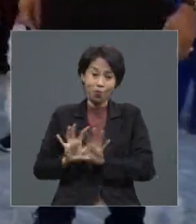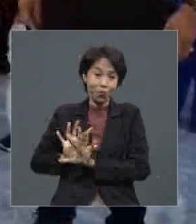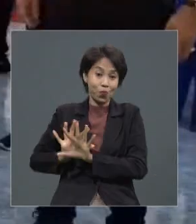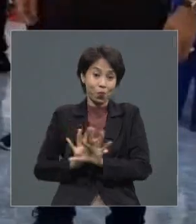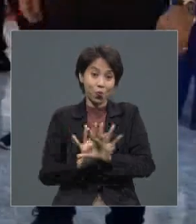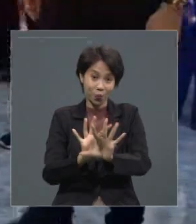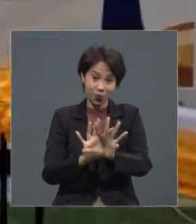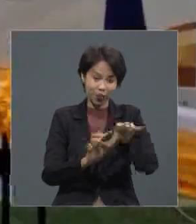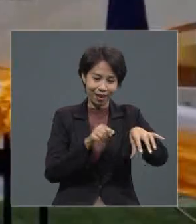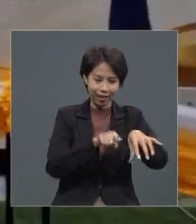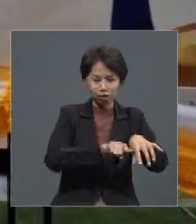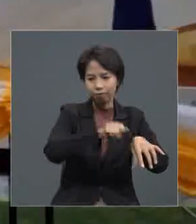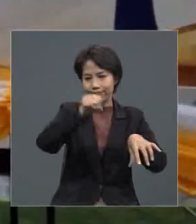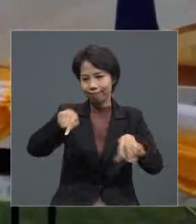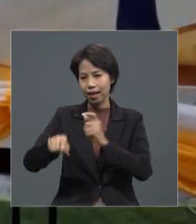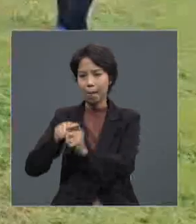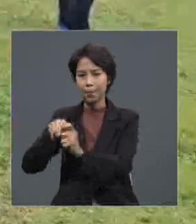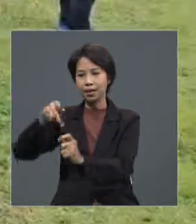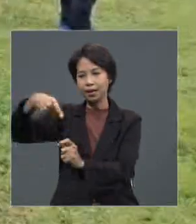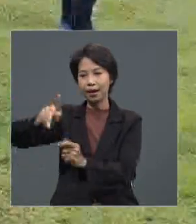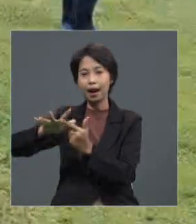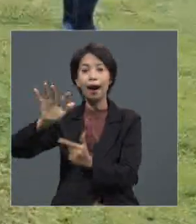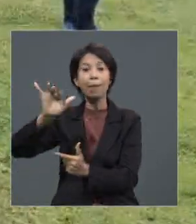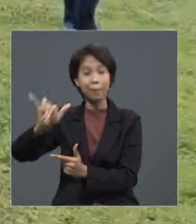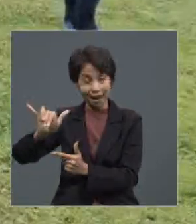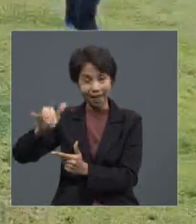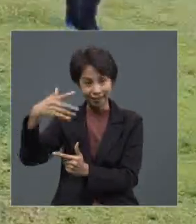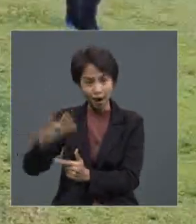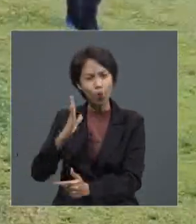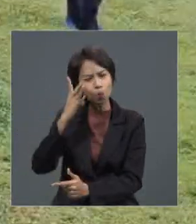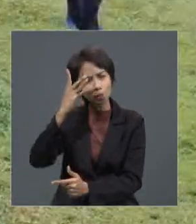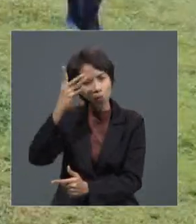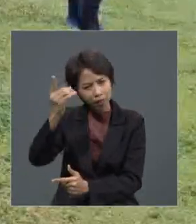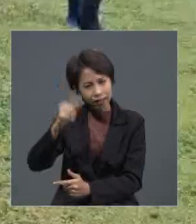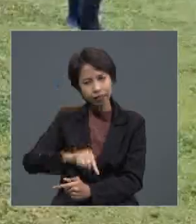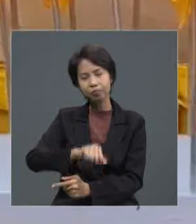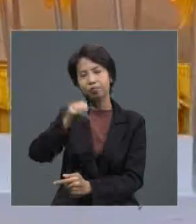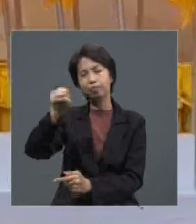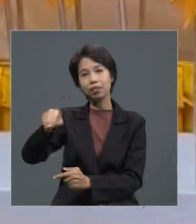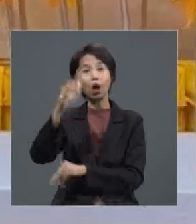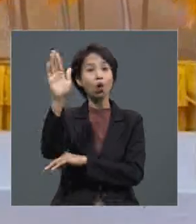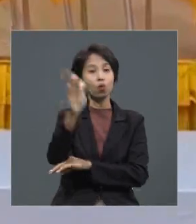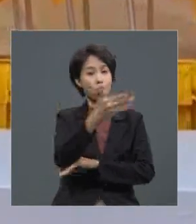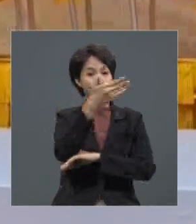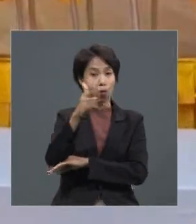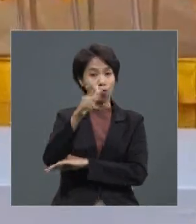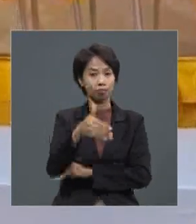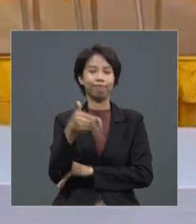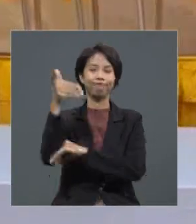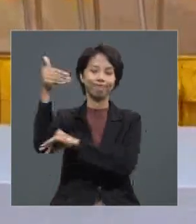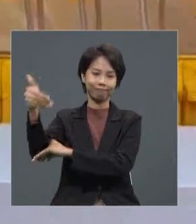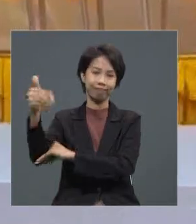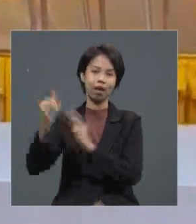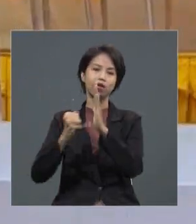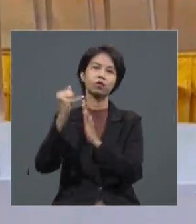ไปที่อำเภอปายและวันพรุ่งนี้ซึ่งเป็นวันสุดท้ายของทางแม่ฮ่องสอนเขาจะทำพิธีส่งมอบธงตราสัญลักษณ์ให้กับจังหวัดต่อ